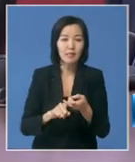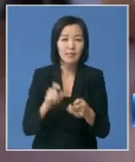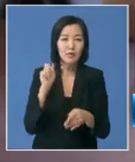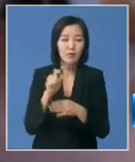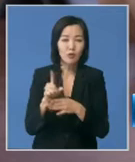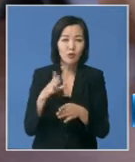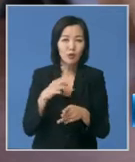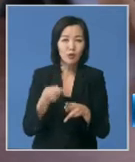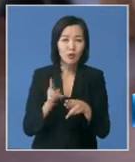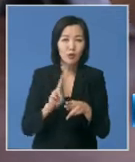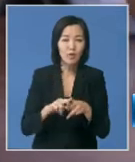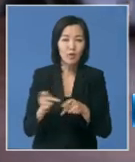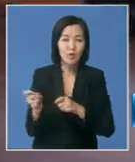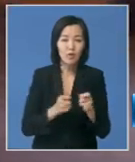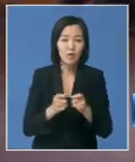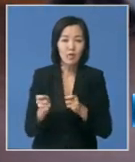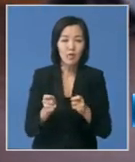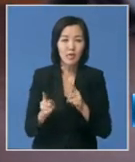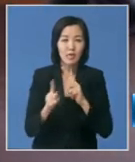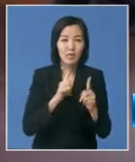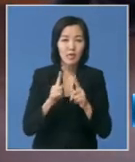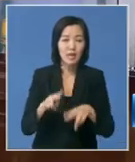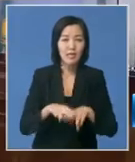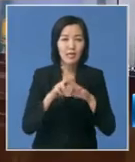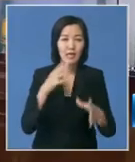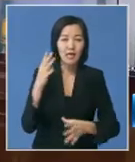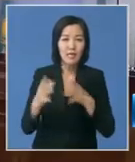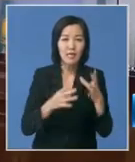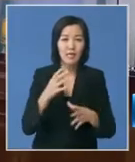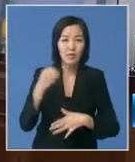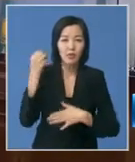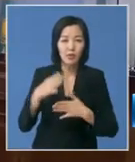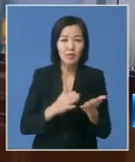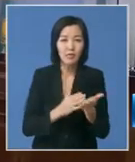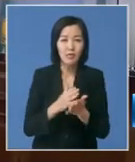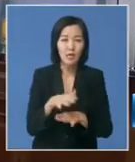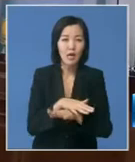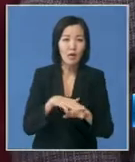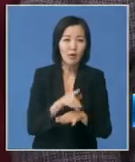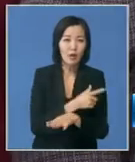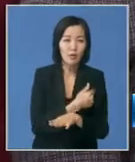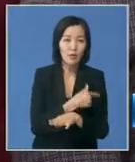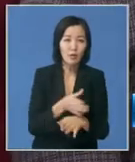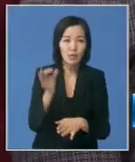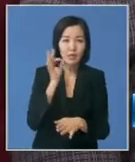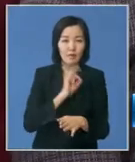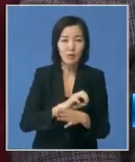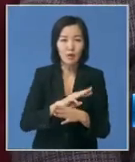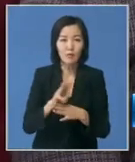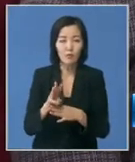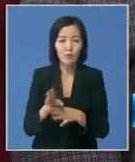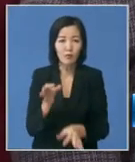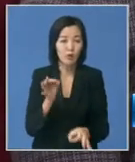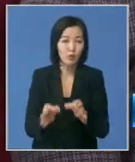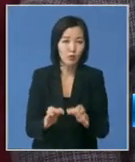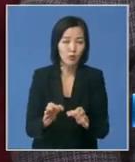жүктеді. Сондай-ақ селекторлық жиында Астанада халықаралық қаржы орталығының қызметімен тұрғындардың амбулаториялық дәрімен қамту барысы да